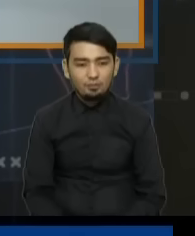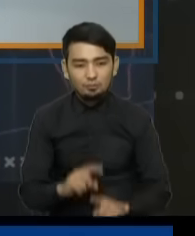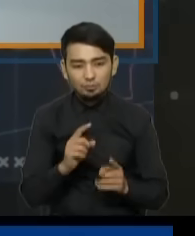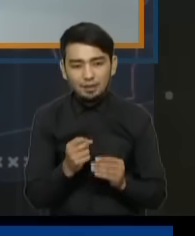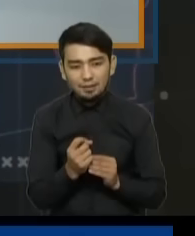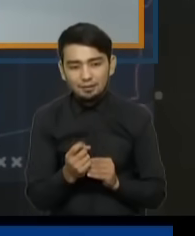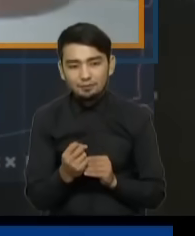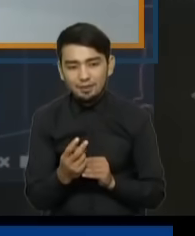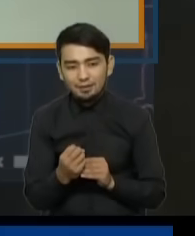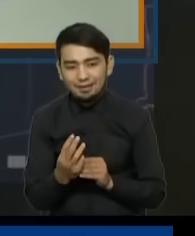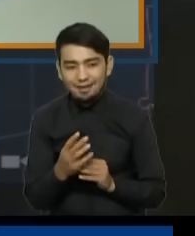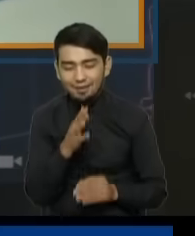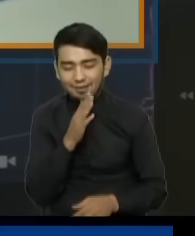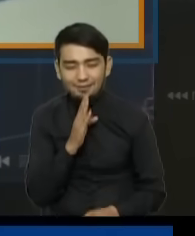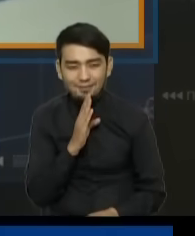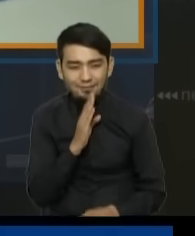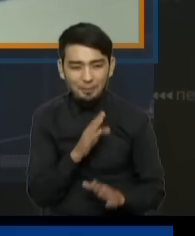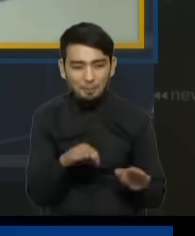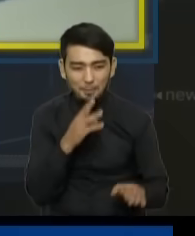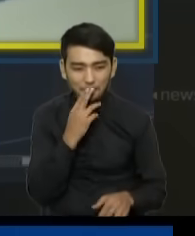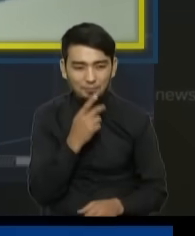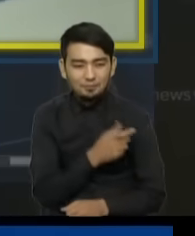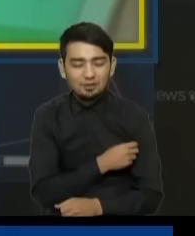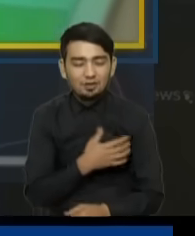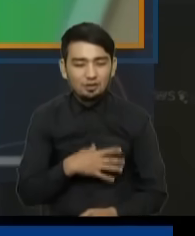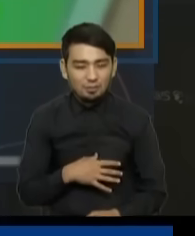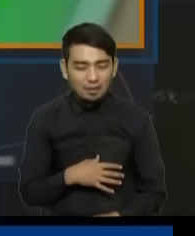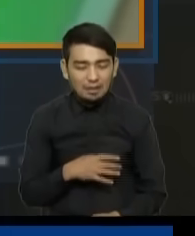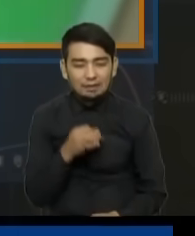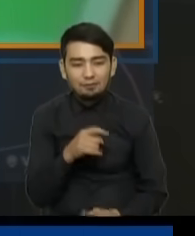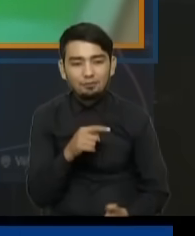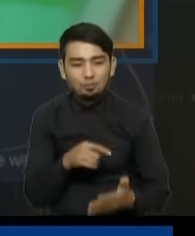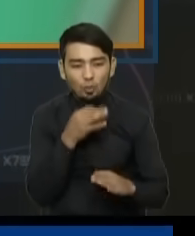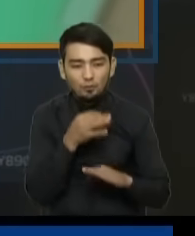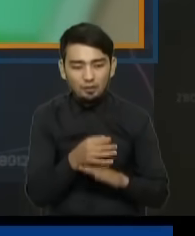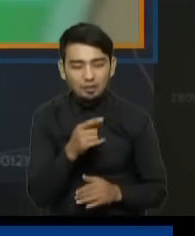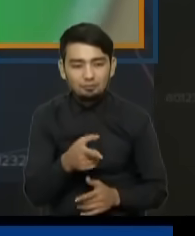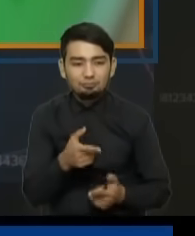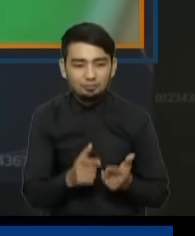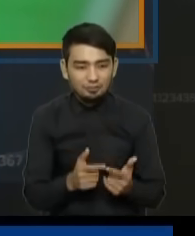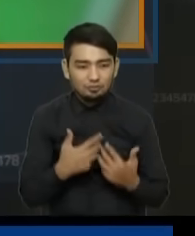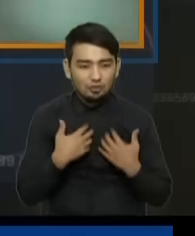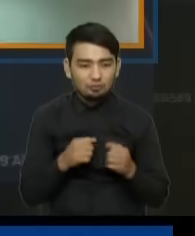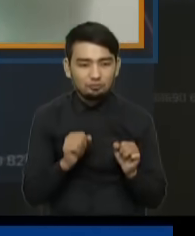11, 12, 13 жасар қыздарға салатын сұраққа жауап берсек, шынымен де денсаулық сақтау, дүниежүзілік денсаулық